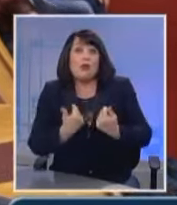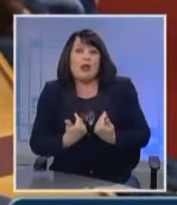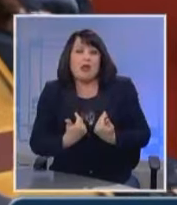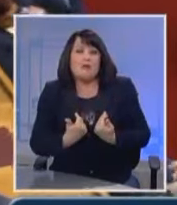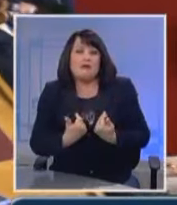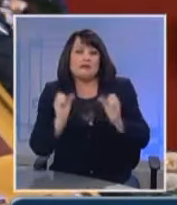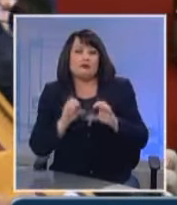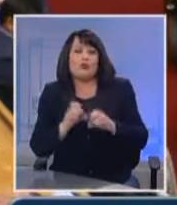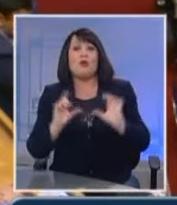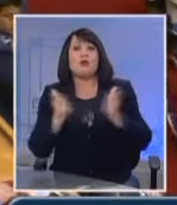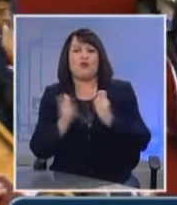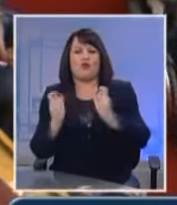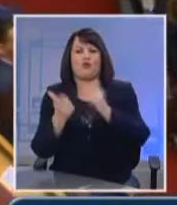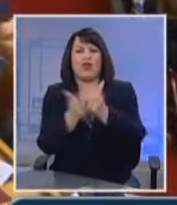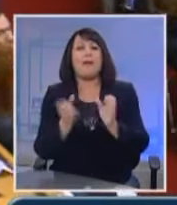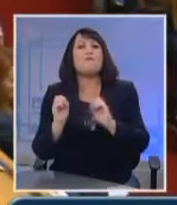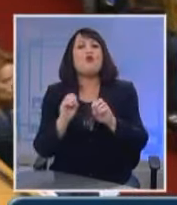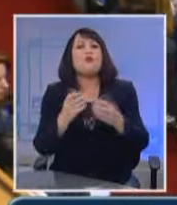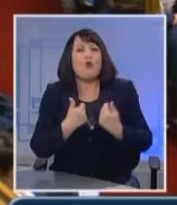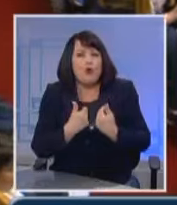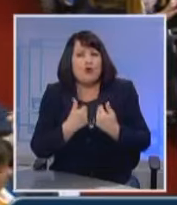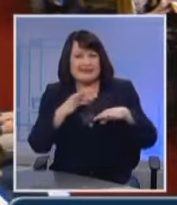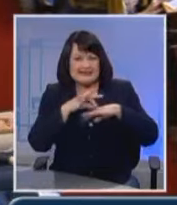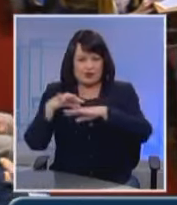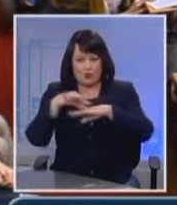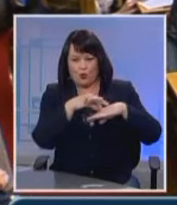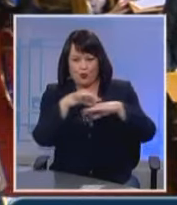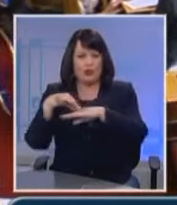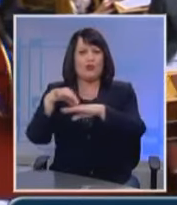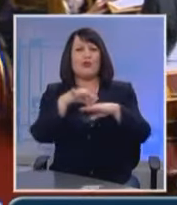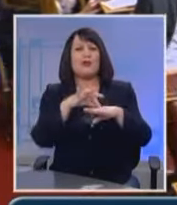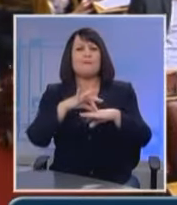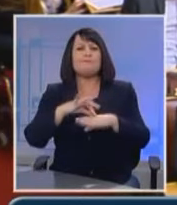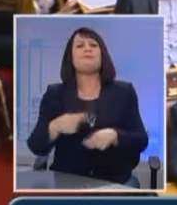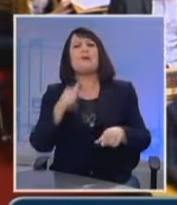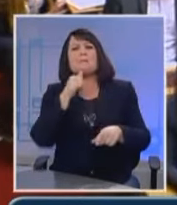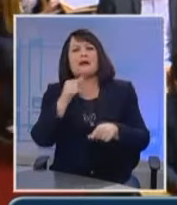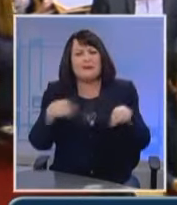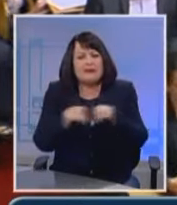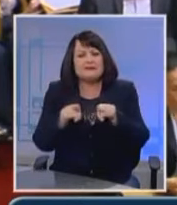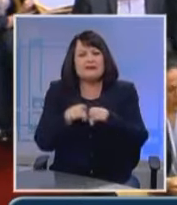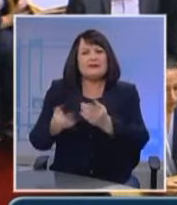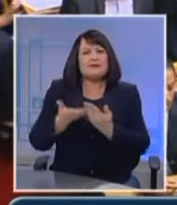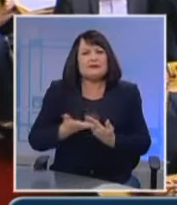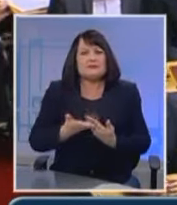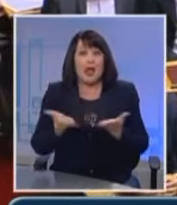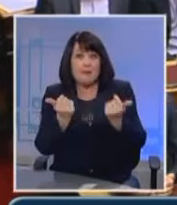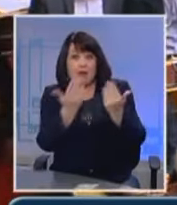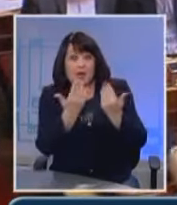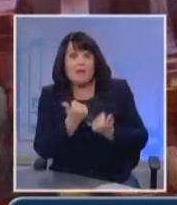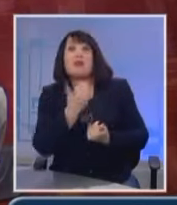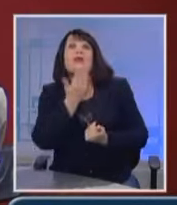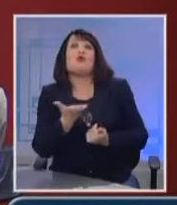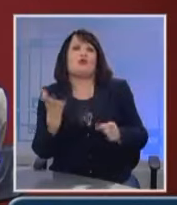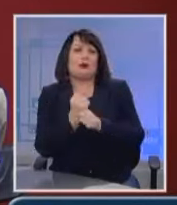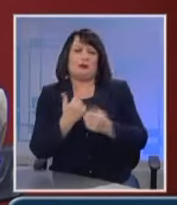Οι οικογένειές μας, οι προπονητές μας και οι συνοδοί μας είναι πάντα δίπλα μας και χωρίς αυτούς τίποτα δεν θα είχε